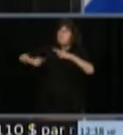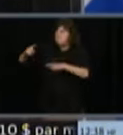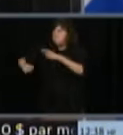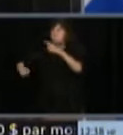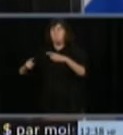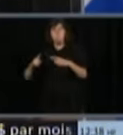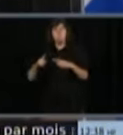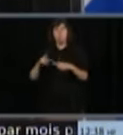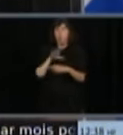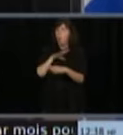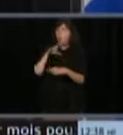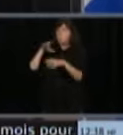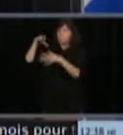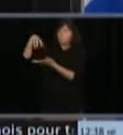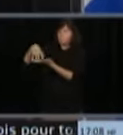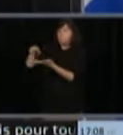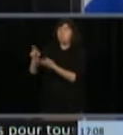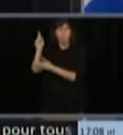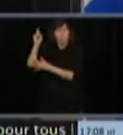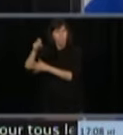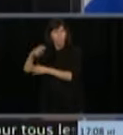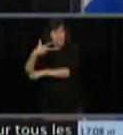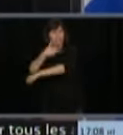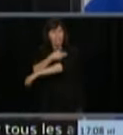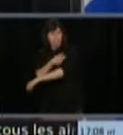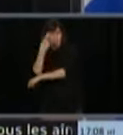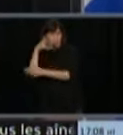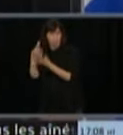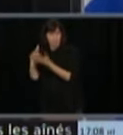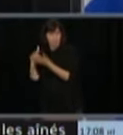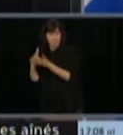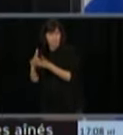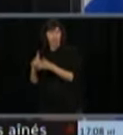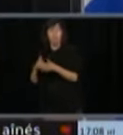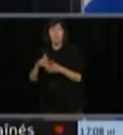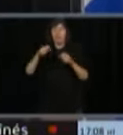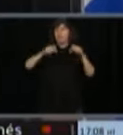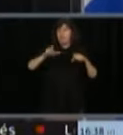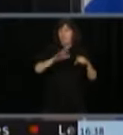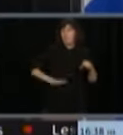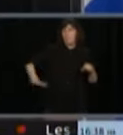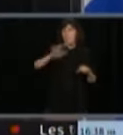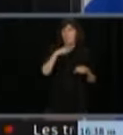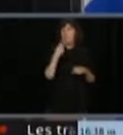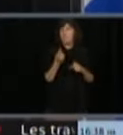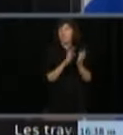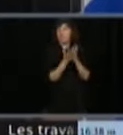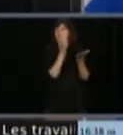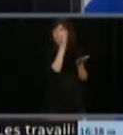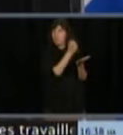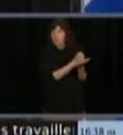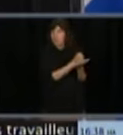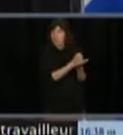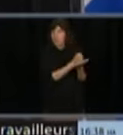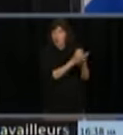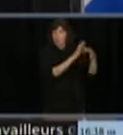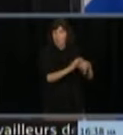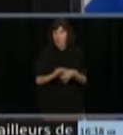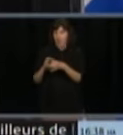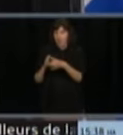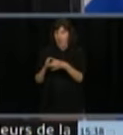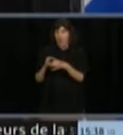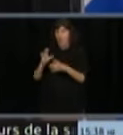étudiants. Vous, ça a été écarté que ça touche les universités, le passeport vaccinal, mais ça pourrait être discuté dans ce genre de forum-là. Donc, est-ce